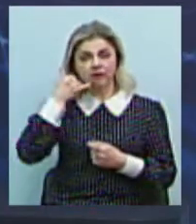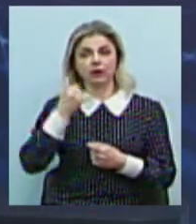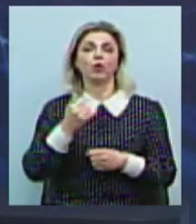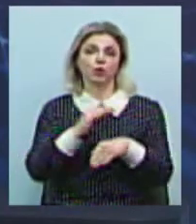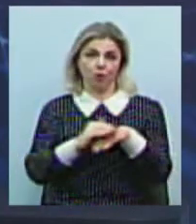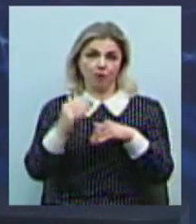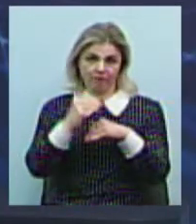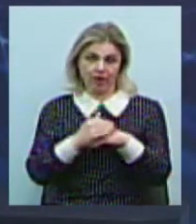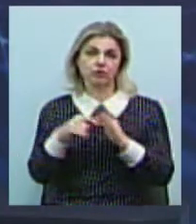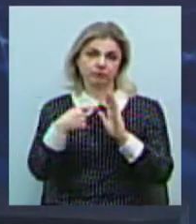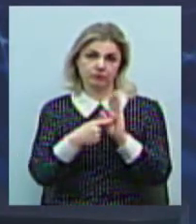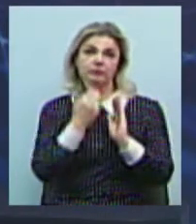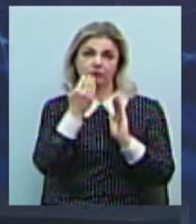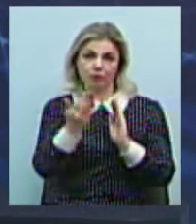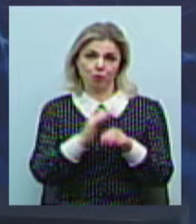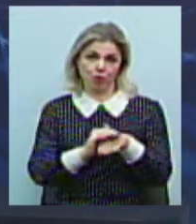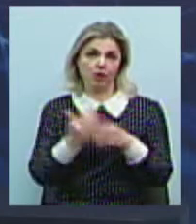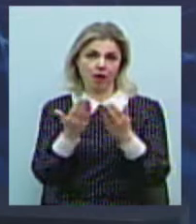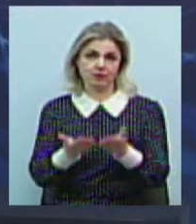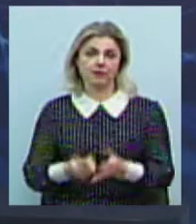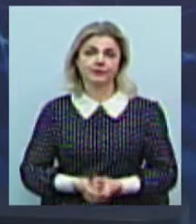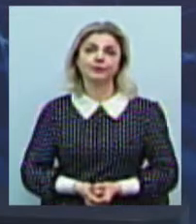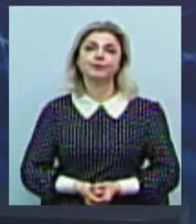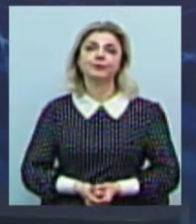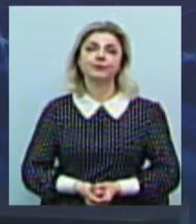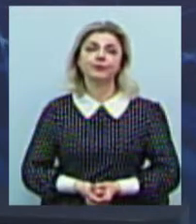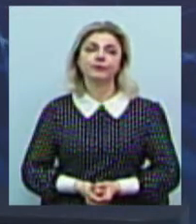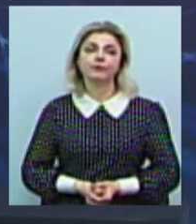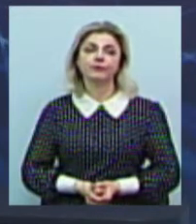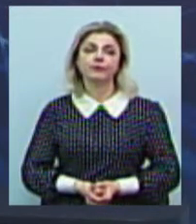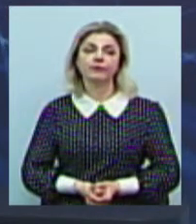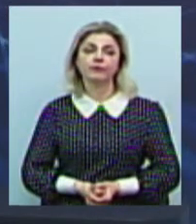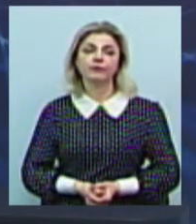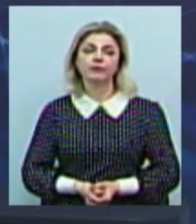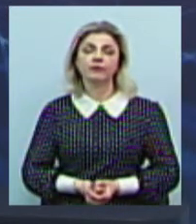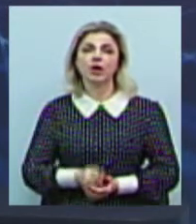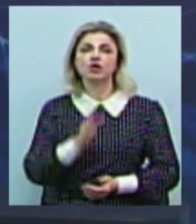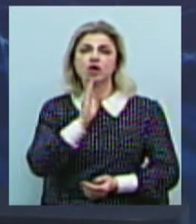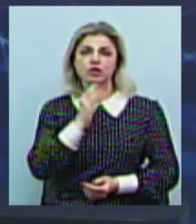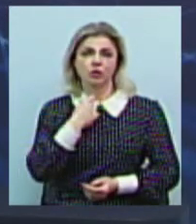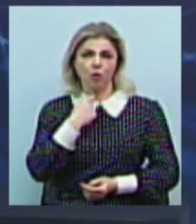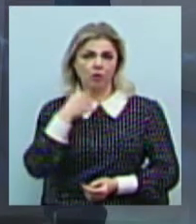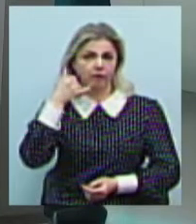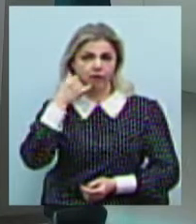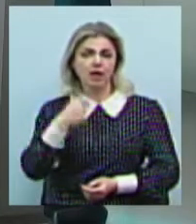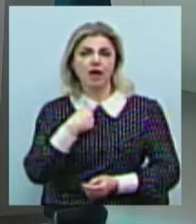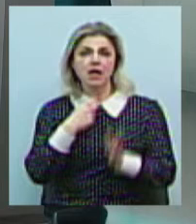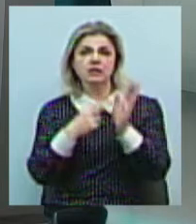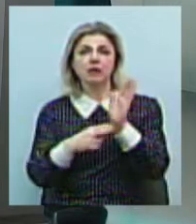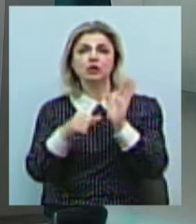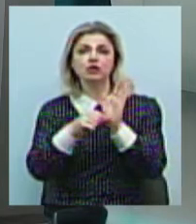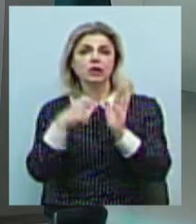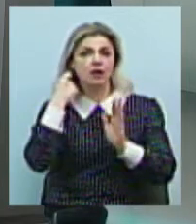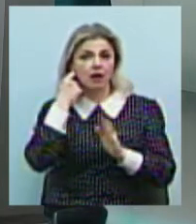запитання, будь ласка. Я маю 76 років. І в